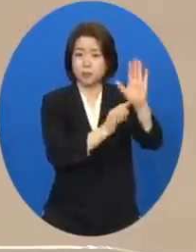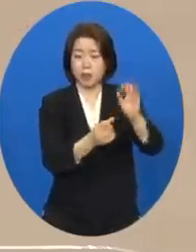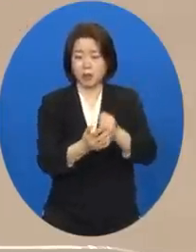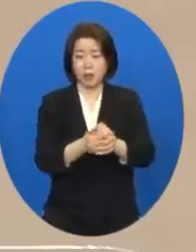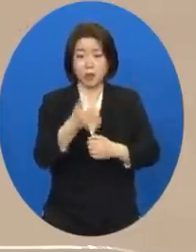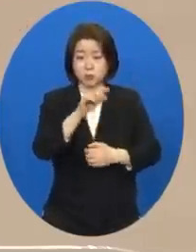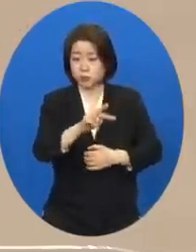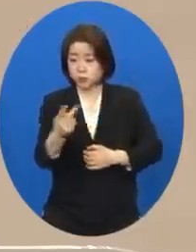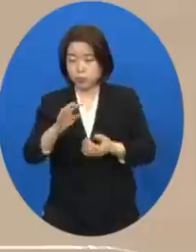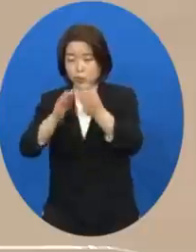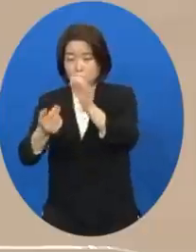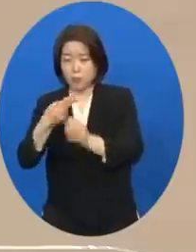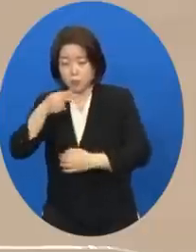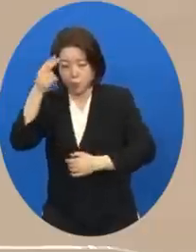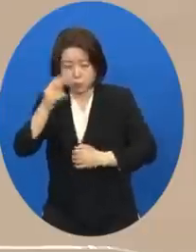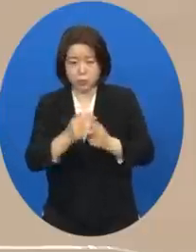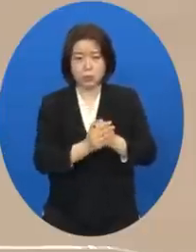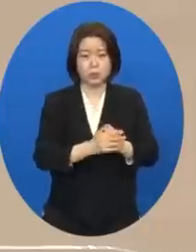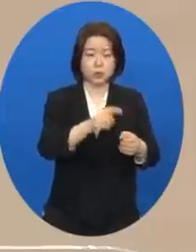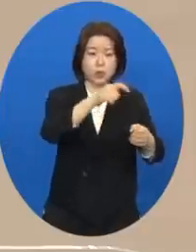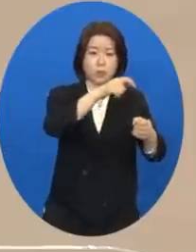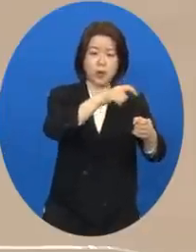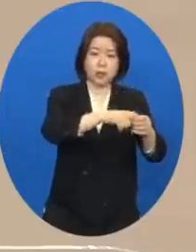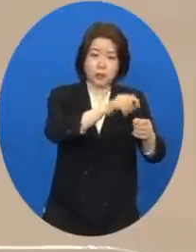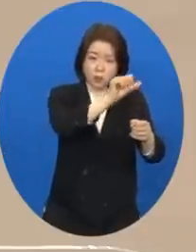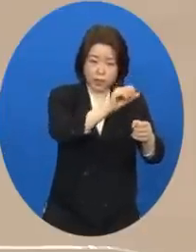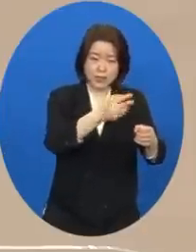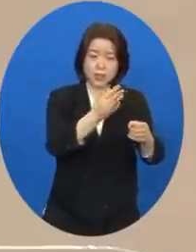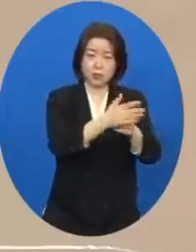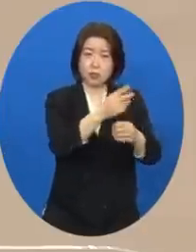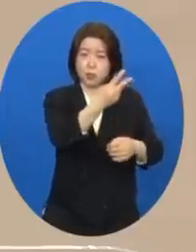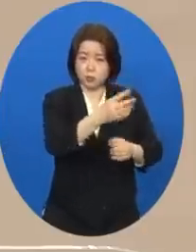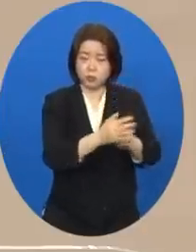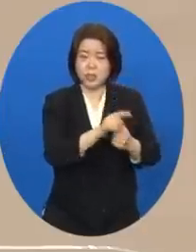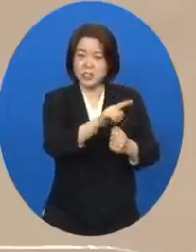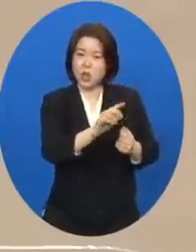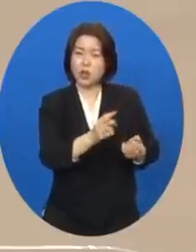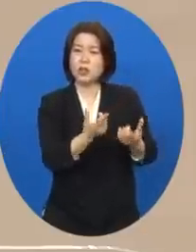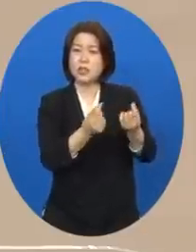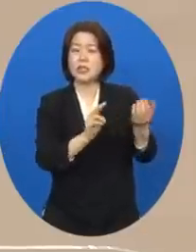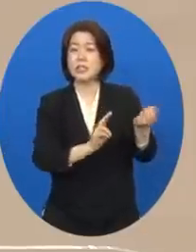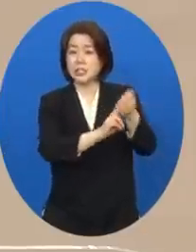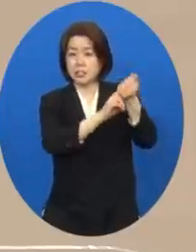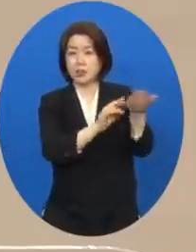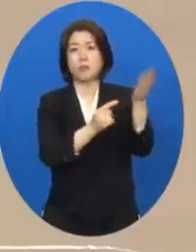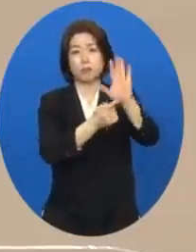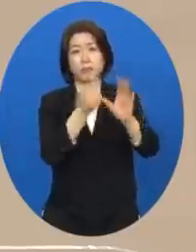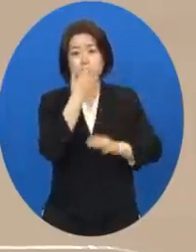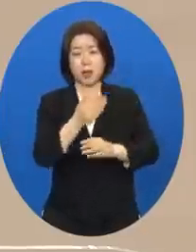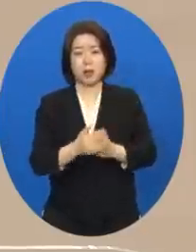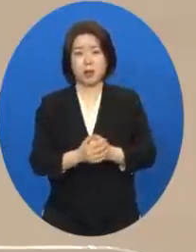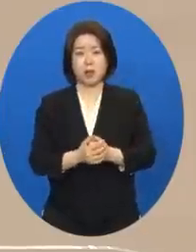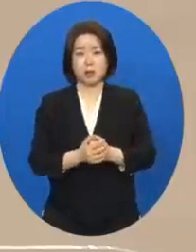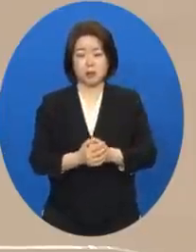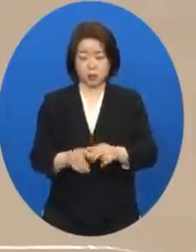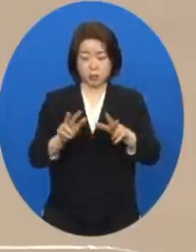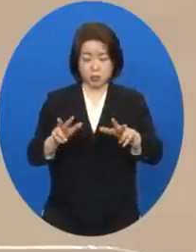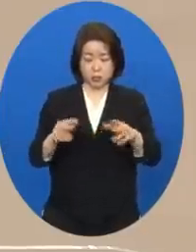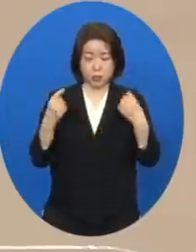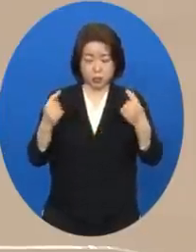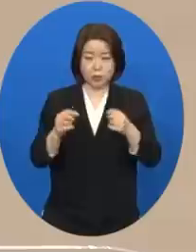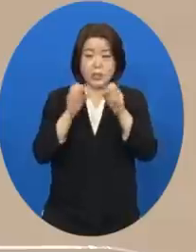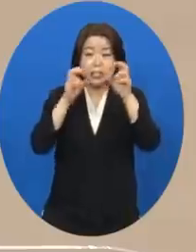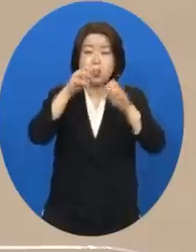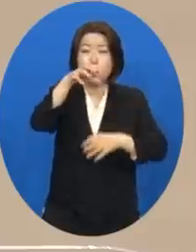역사도 일어납니다 선교지에서 사역하시는 분들을 간증을 들어보면 정말 놀라운 일들이 지금도